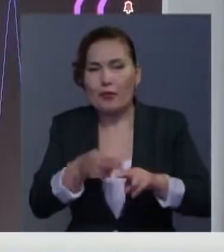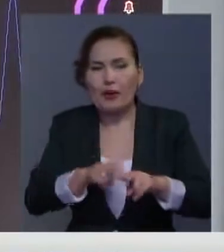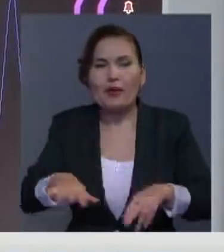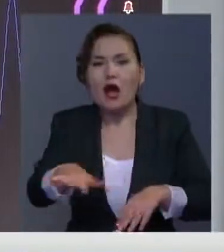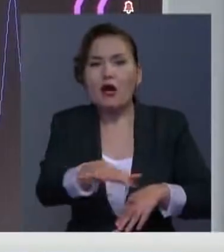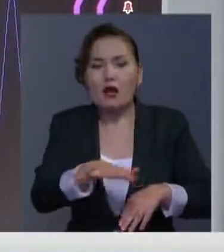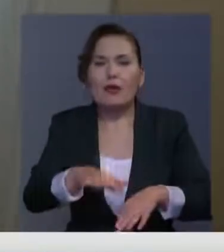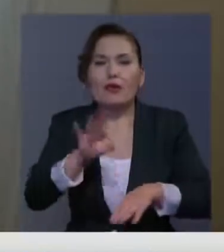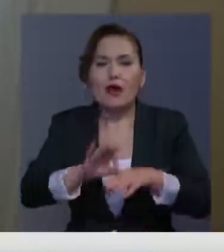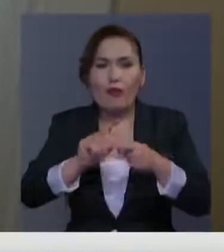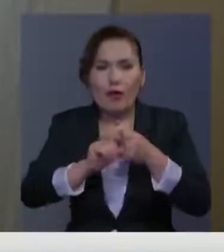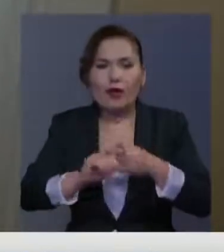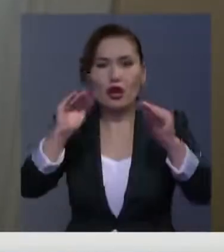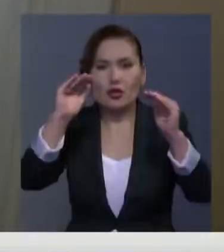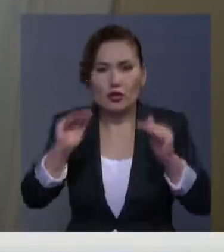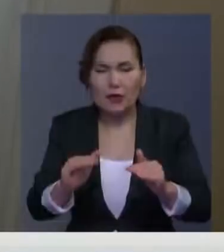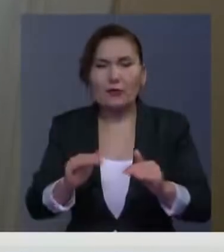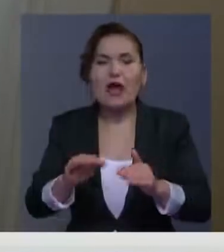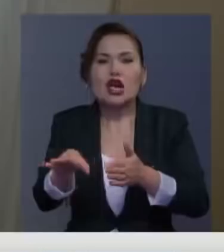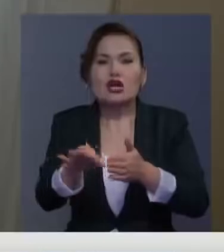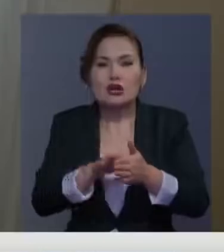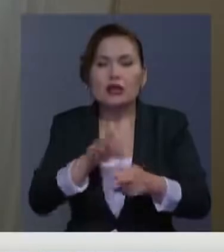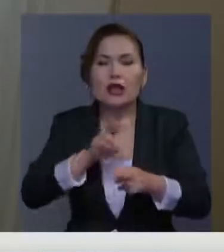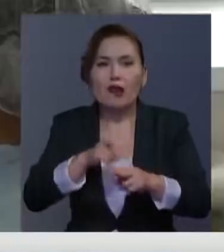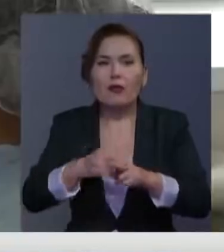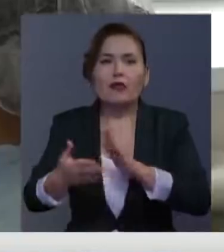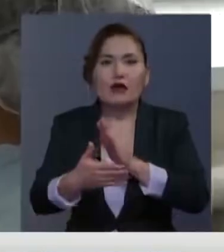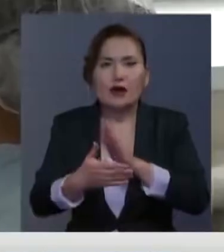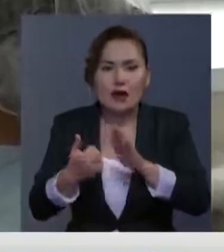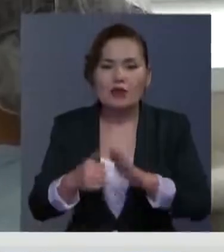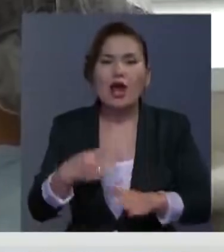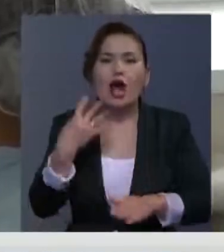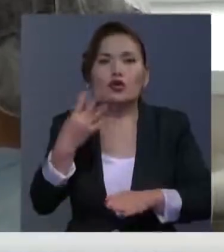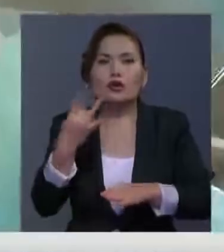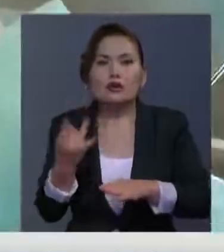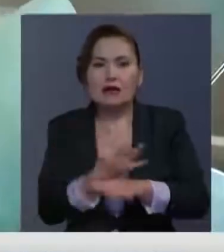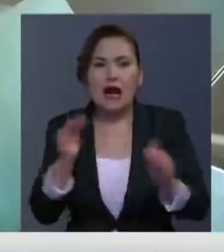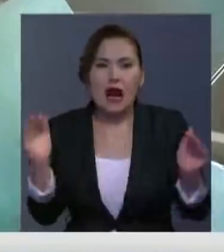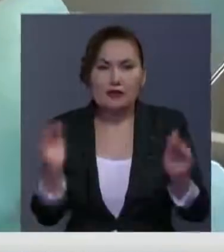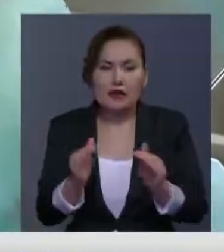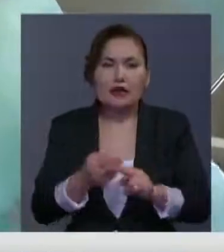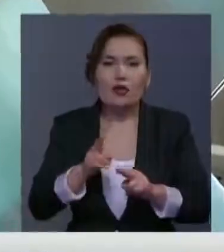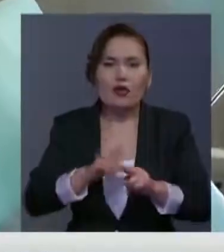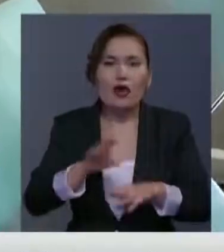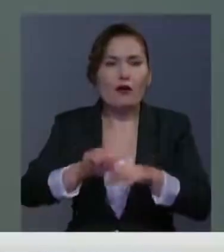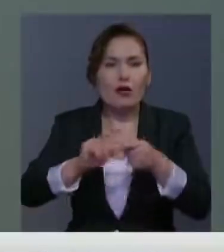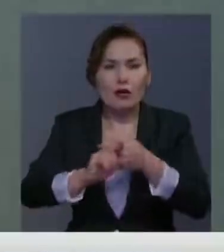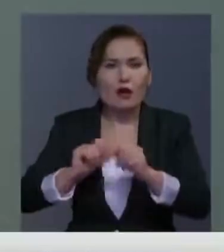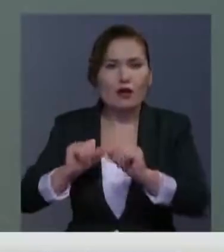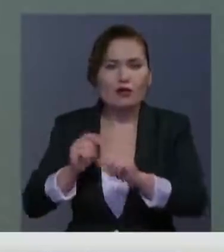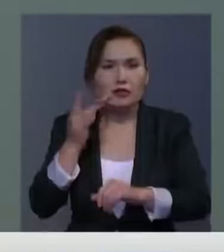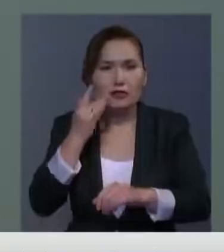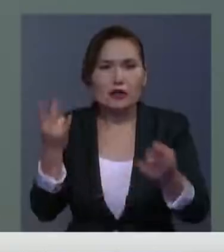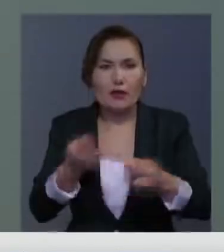өңірдегі эпидемиологиялық жағдай тұрақталды, жедел жәрдем қызметін шақырту 4 есеге азайған. Дегенмен сақтықта қорлық жоқ.